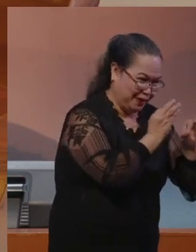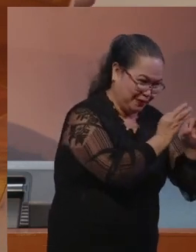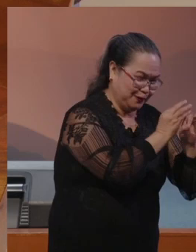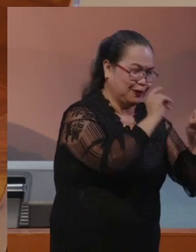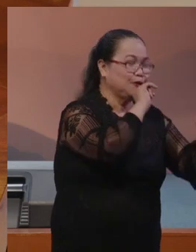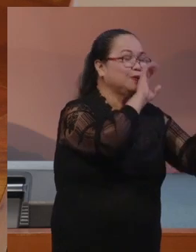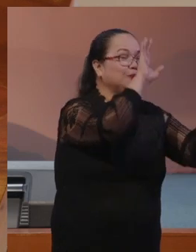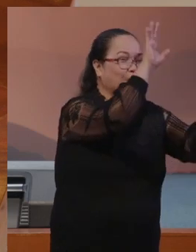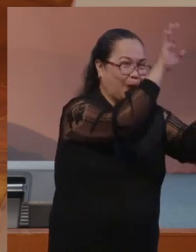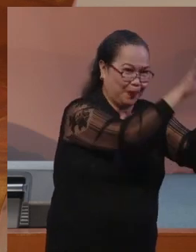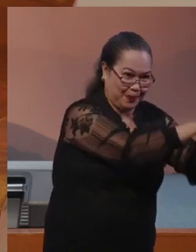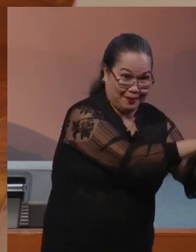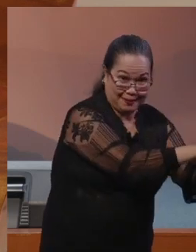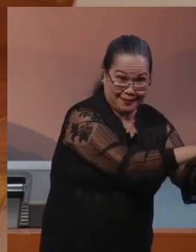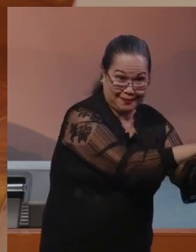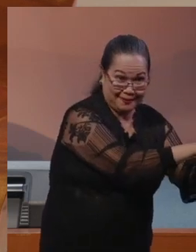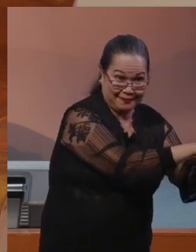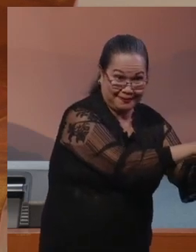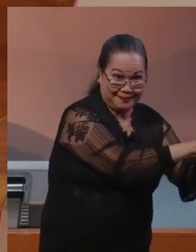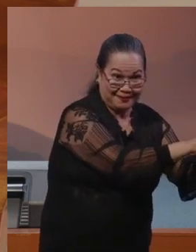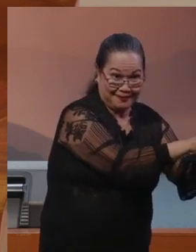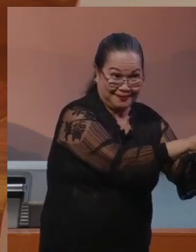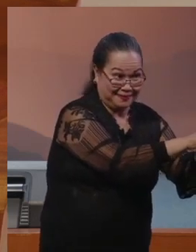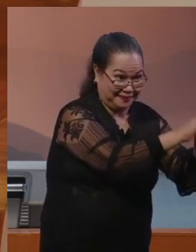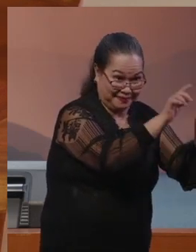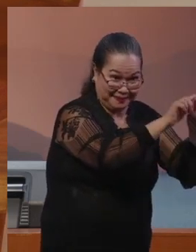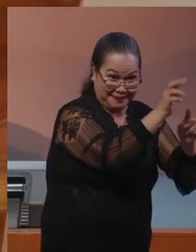with you. Nangako sila